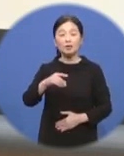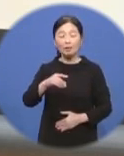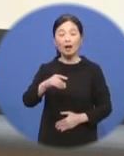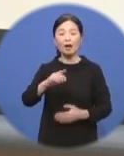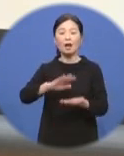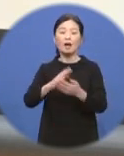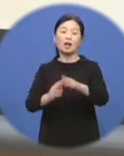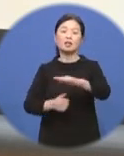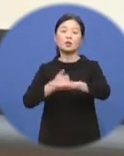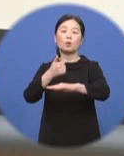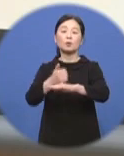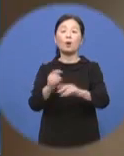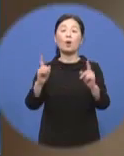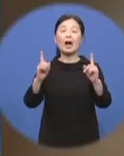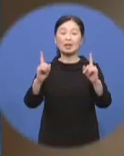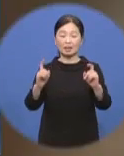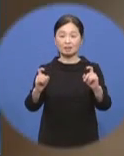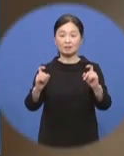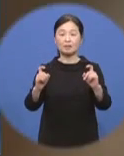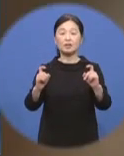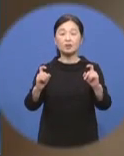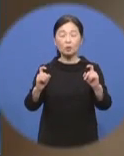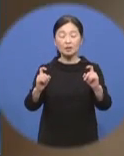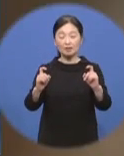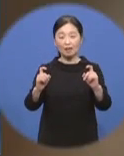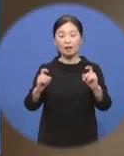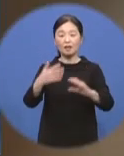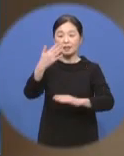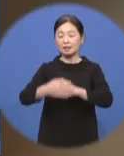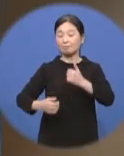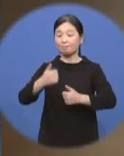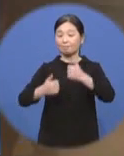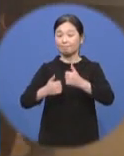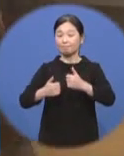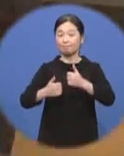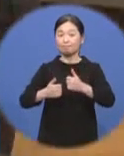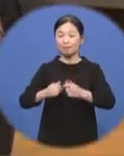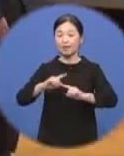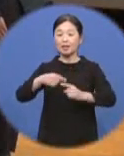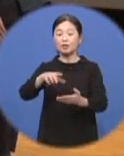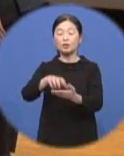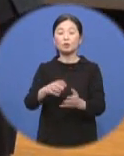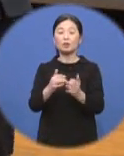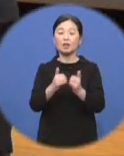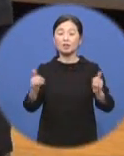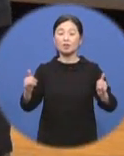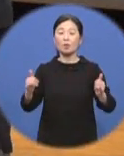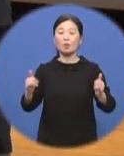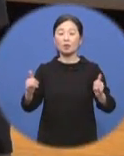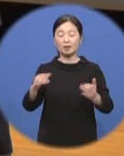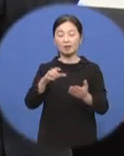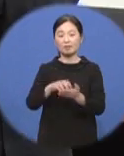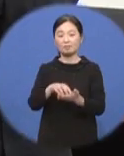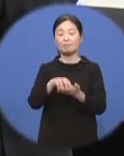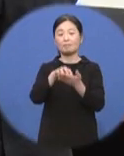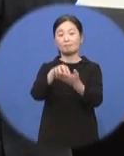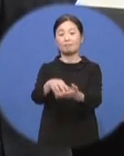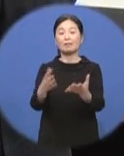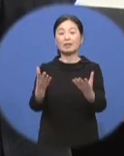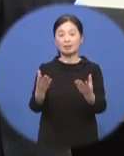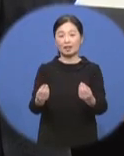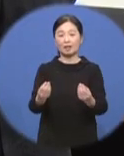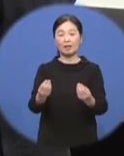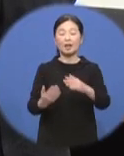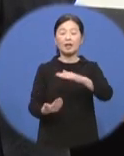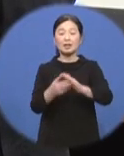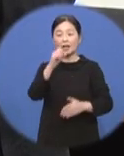長の挨拶、そしてフォトコンテスト入賞者の表彰式も行われました。最優秀賞に輝いた